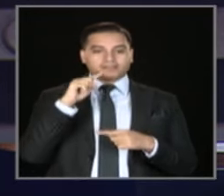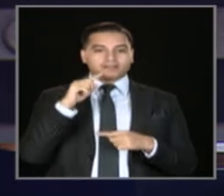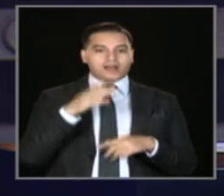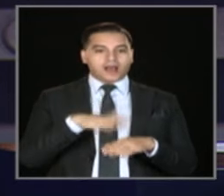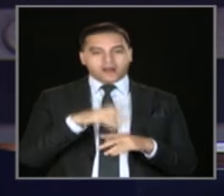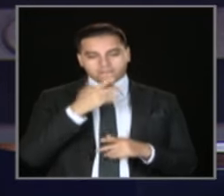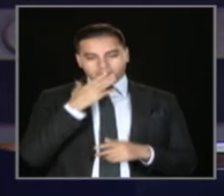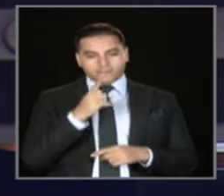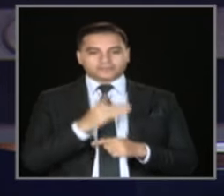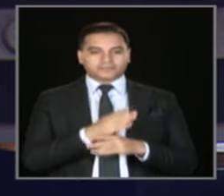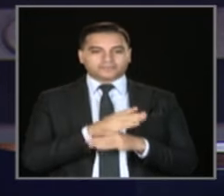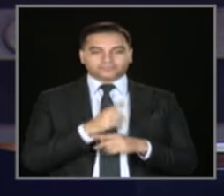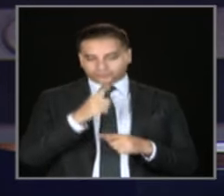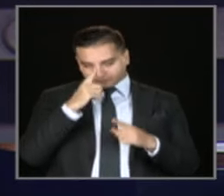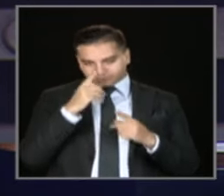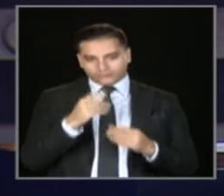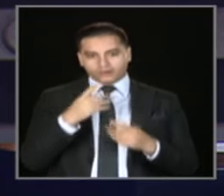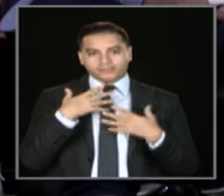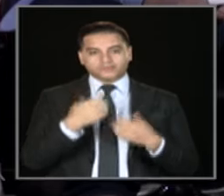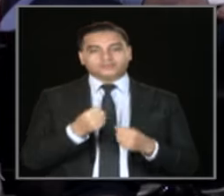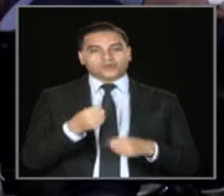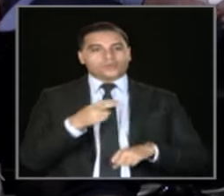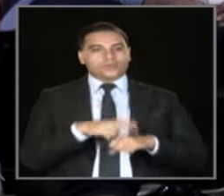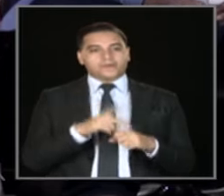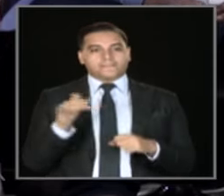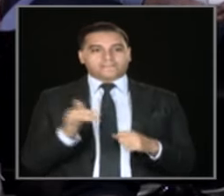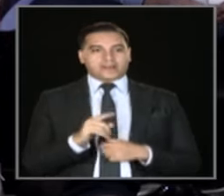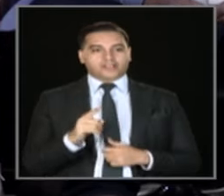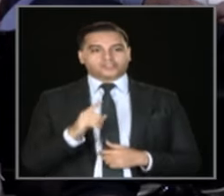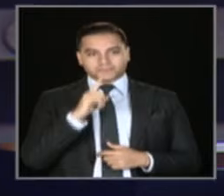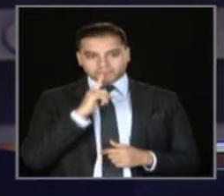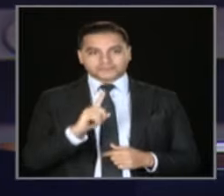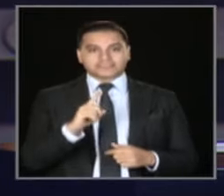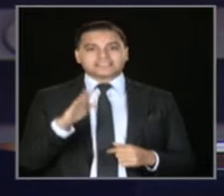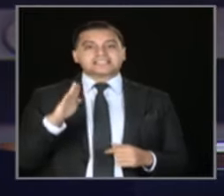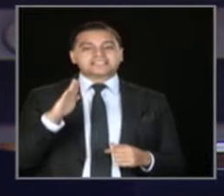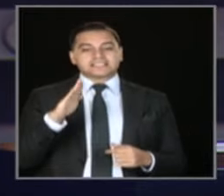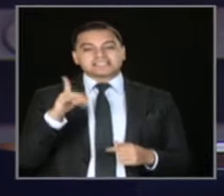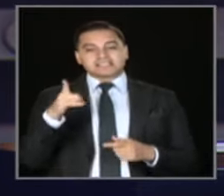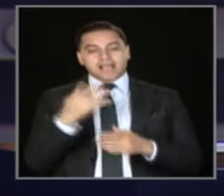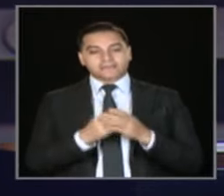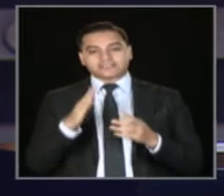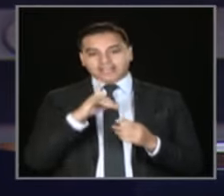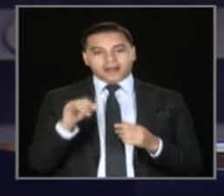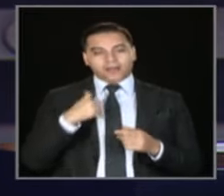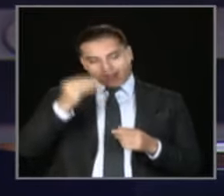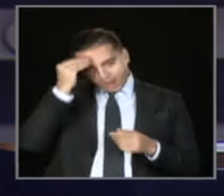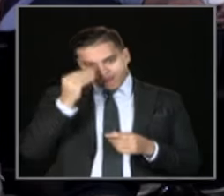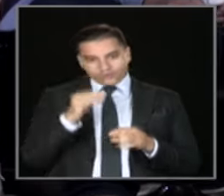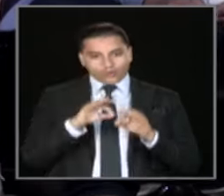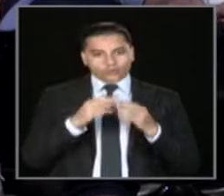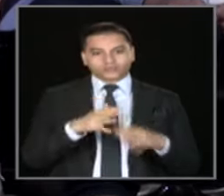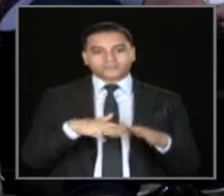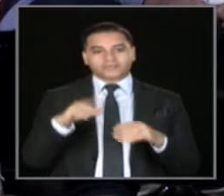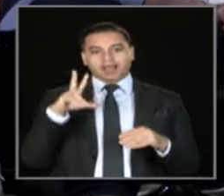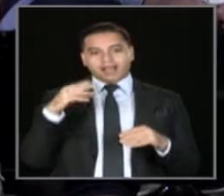عنده ظروف واحنا مقدرين جدا، عشان كده اعتذر عن الحضور. بعدين احنا عارفين ان عيلة الجعفري كلها بتساعد،